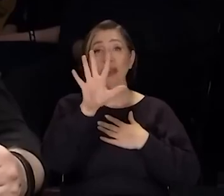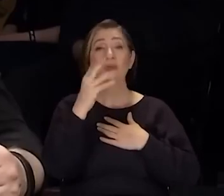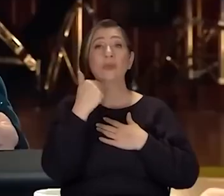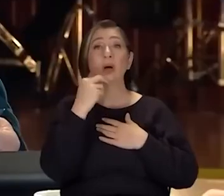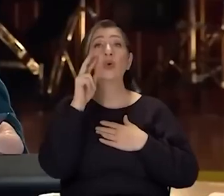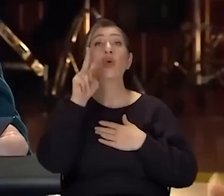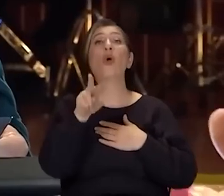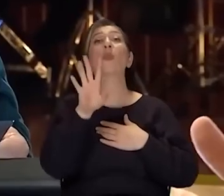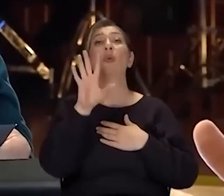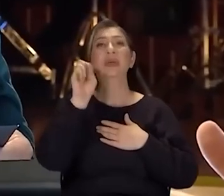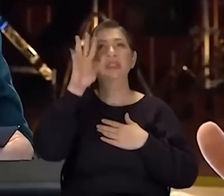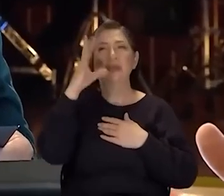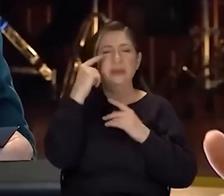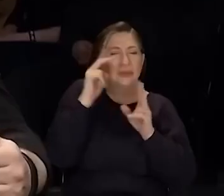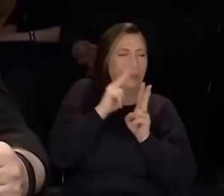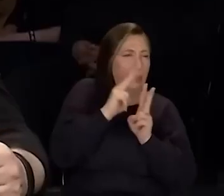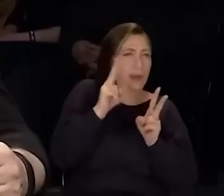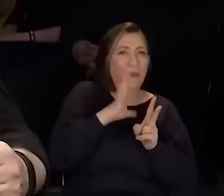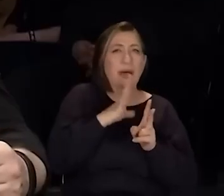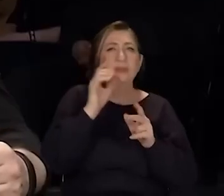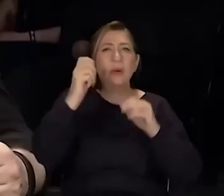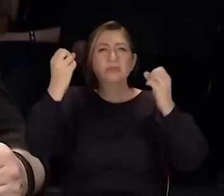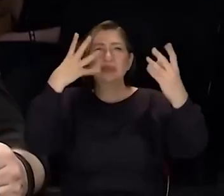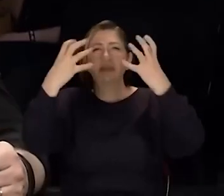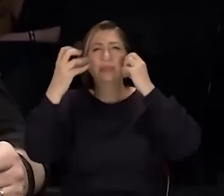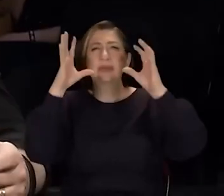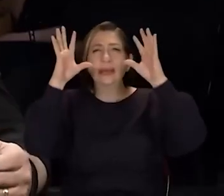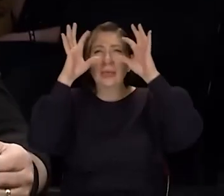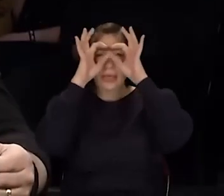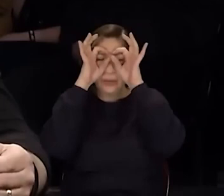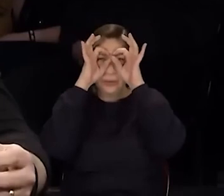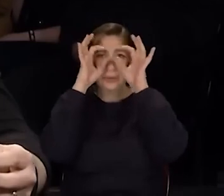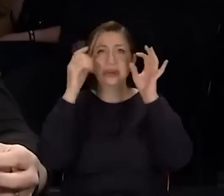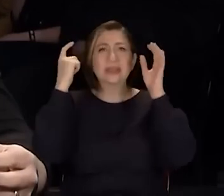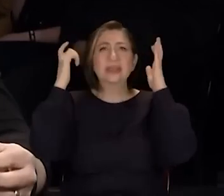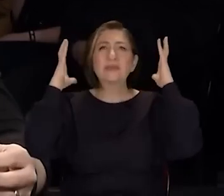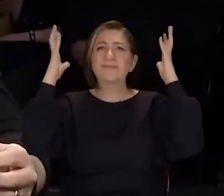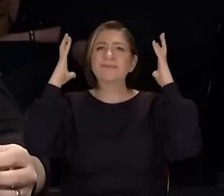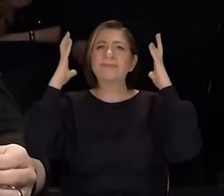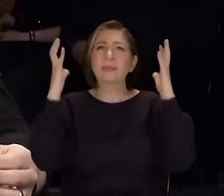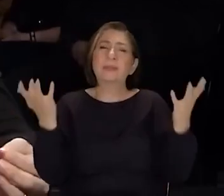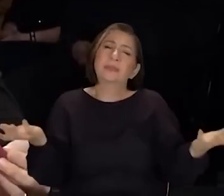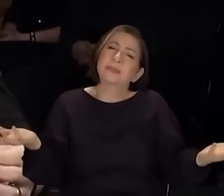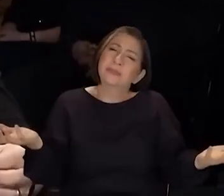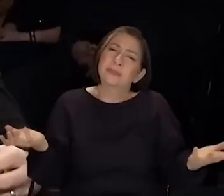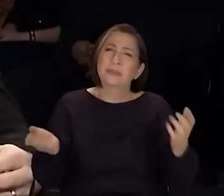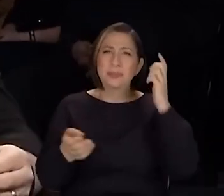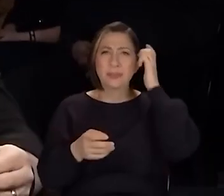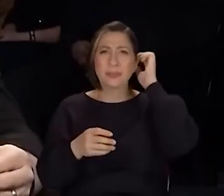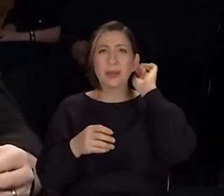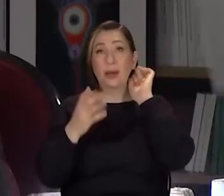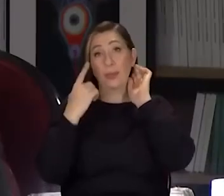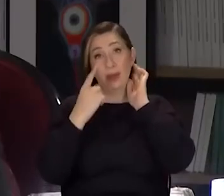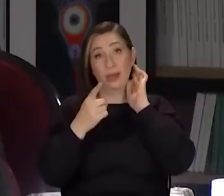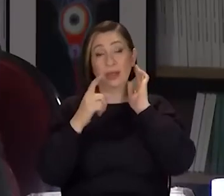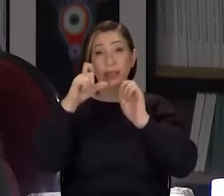görmüyorum. Aha. Onun için ışığa da hassasiyetim var. Sürekli ışık altındayız. Kararttık. İyi saçlar yapıyorsun. Da böyle yani hani daha da olur. Ama bak